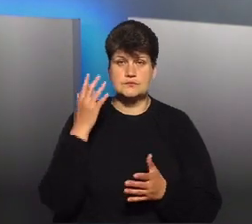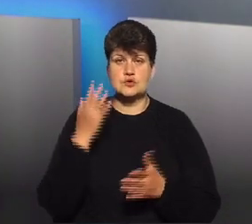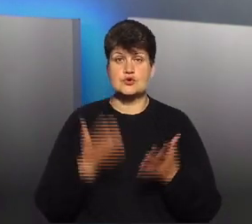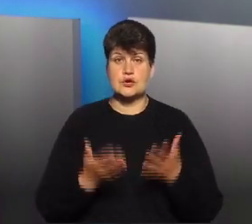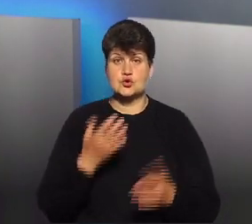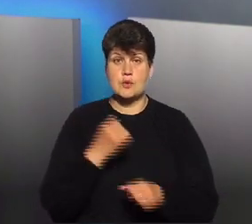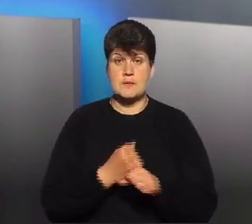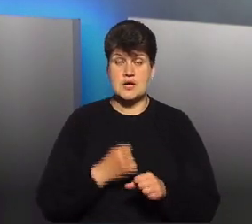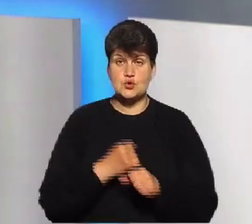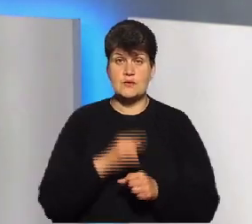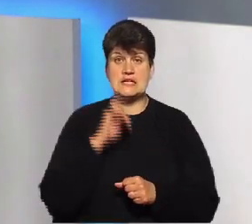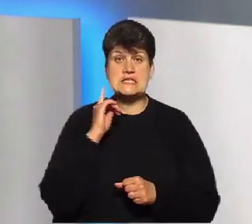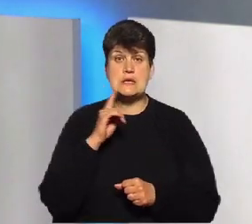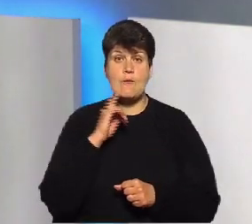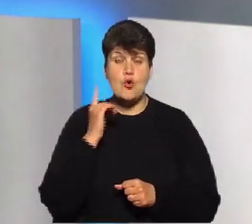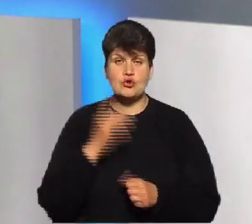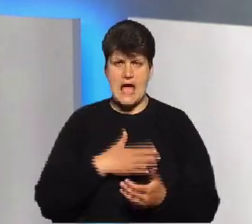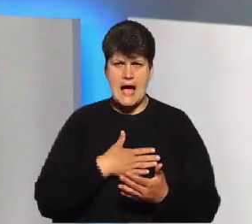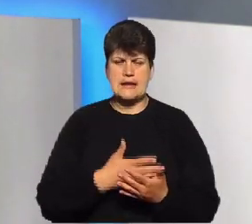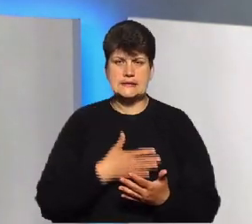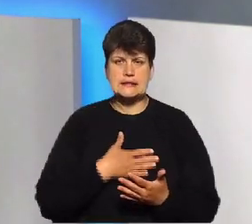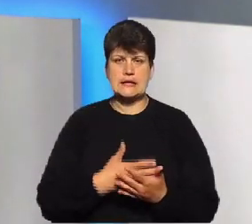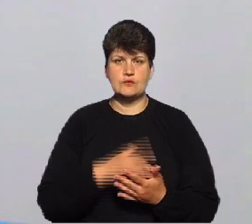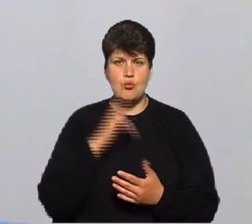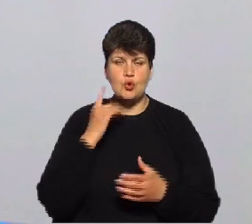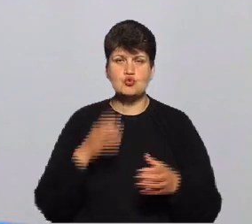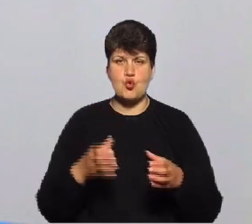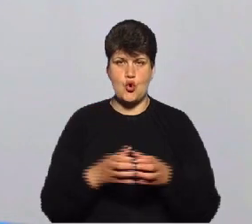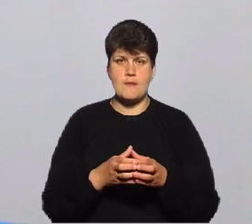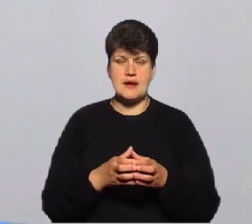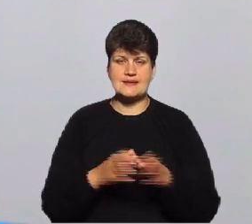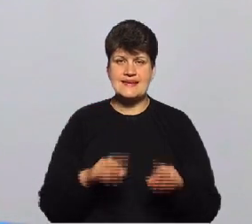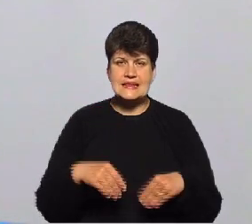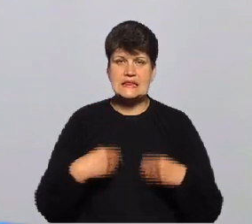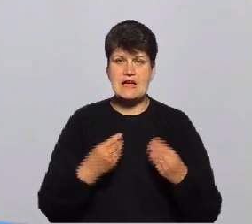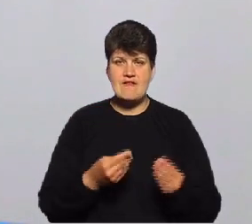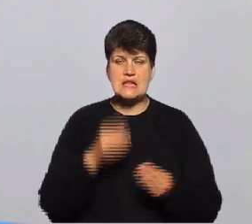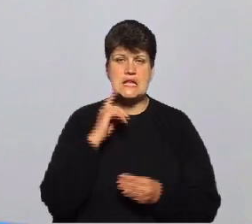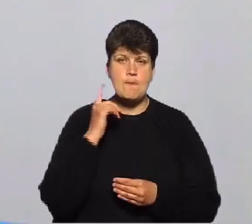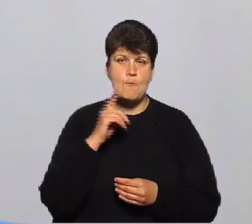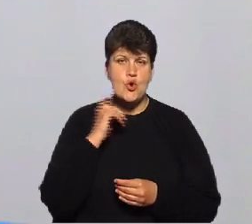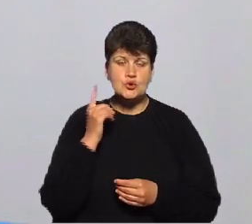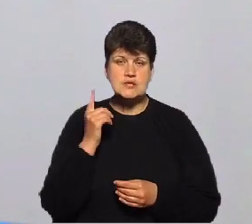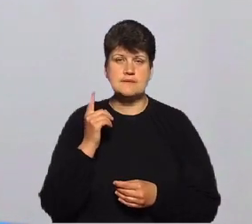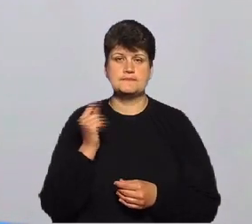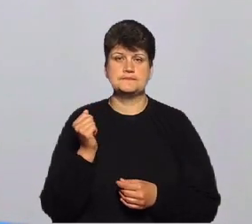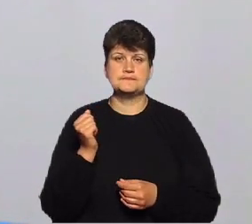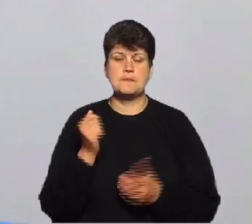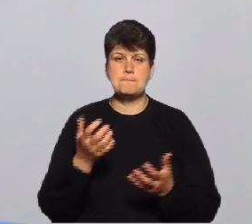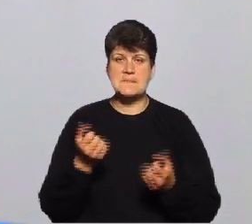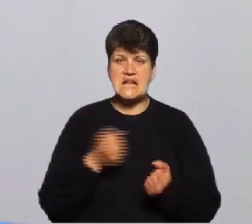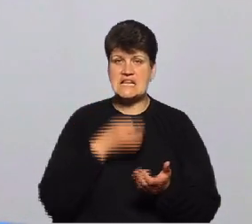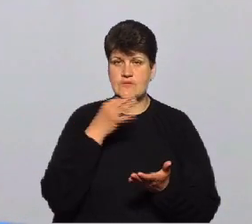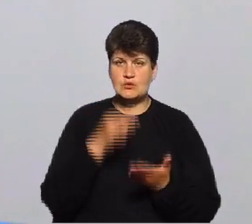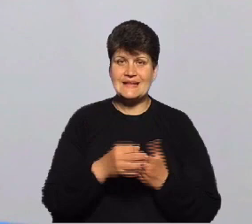молоддю активно, з молоддю в громаді, і давати молоді брати відповідальність за ті чи інші ідеї,